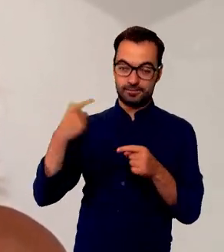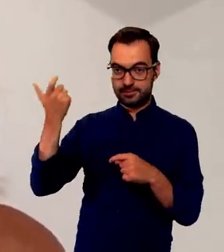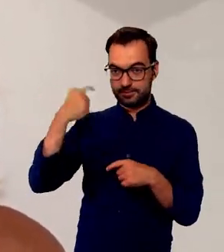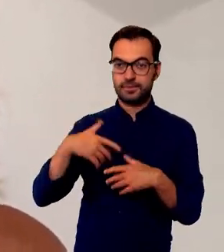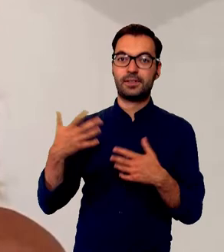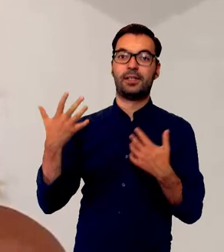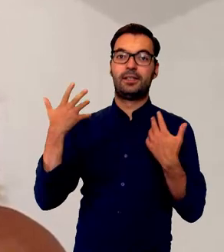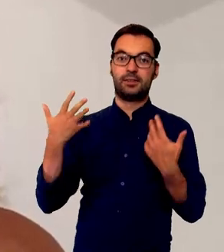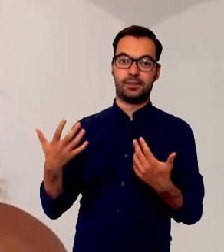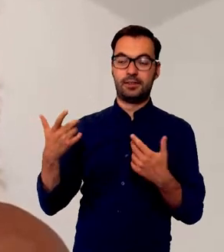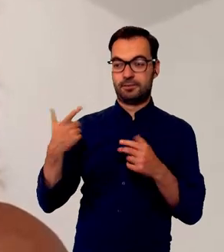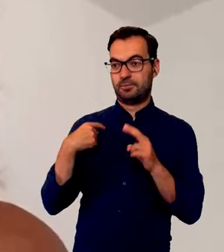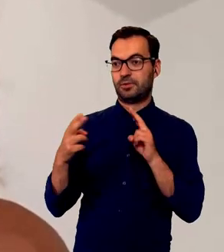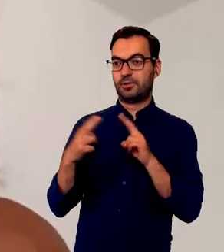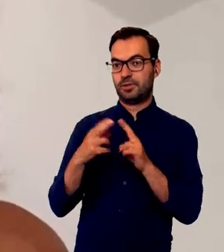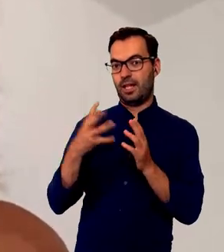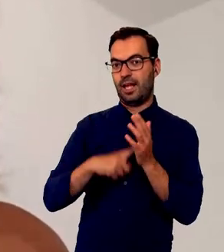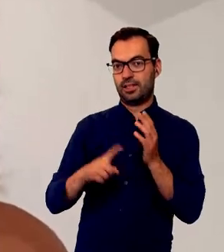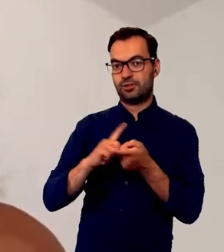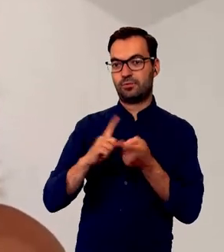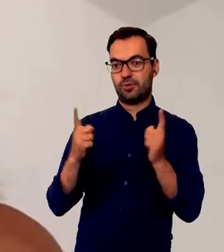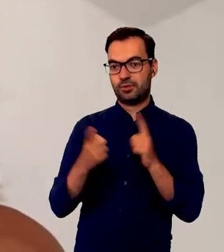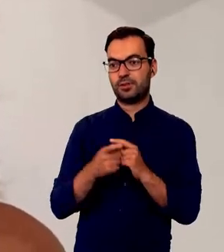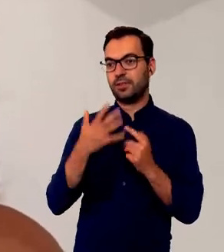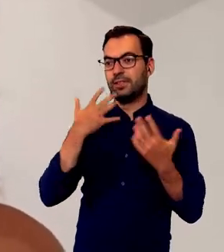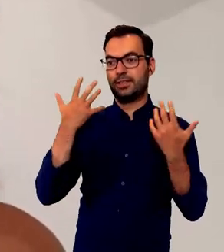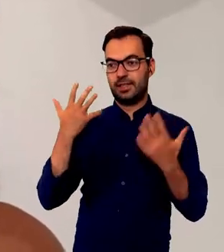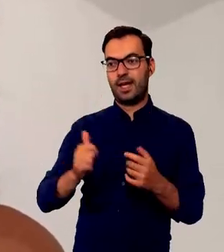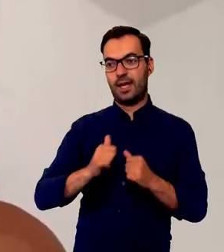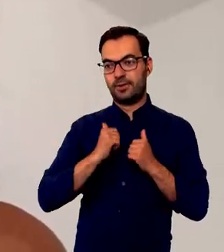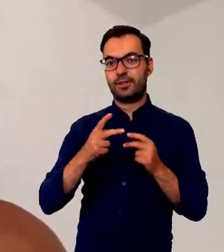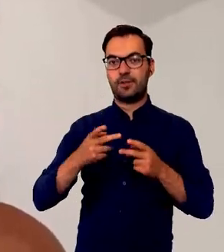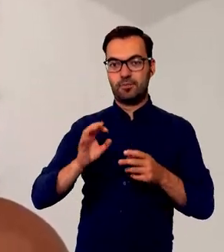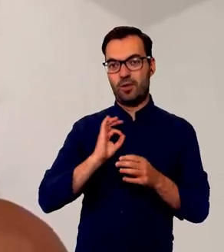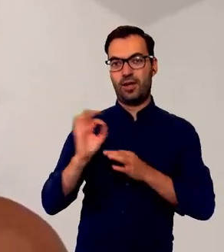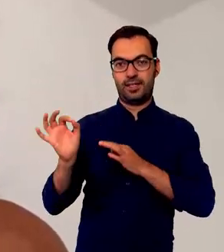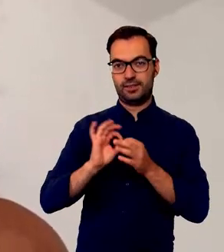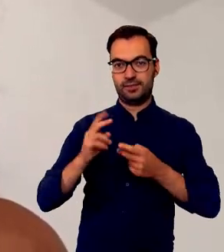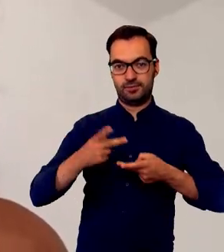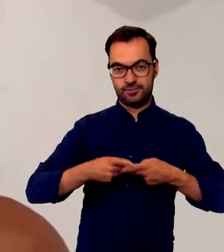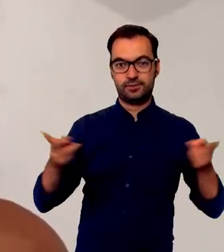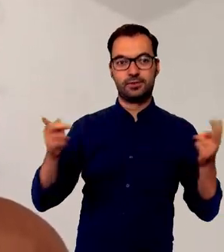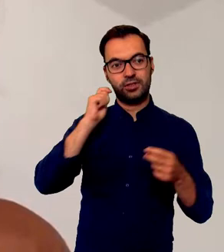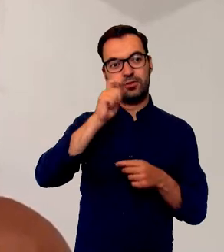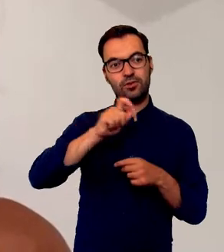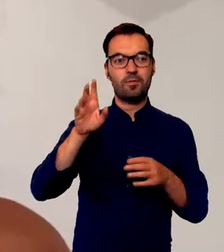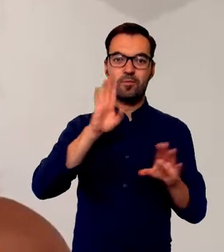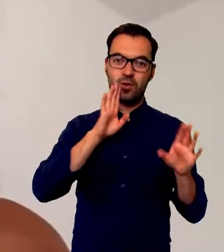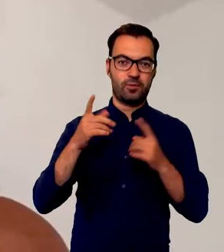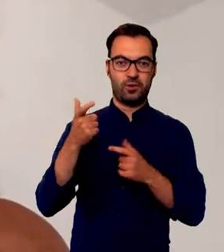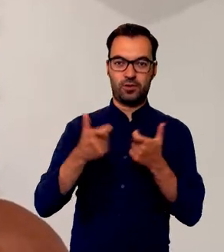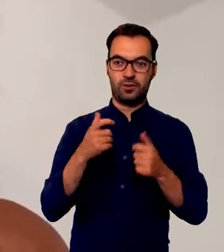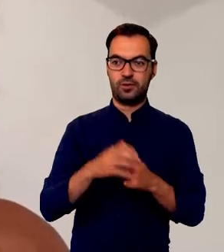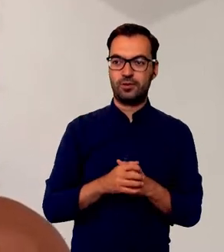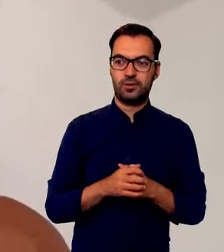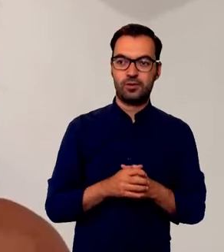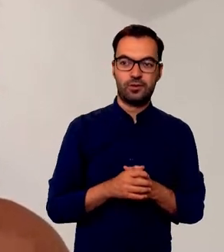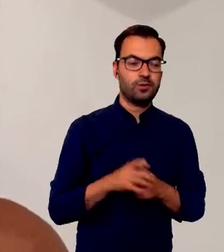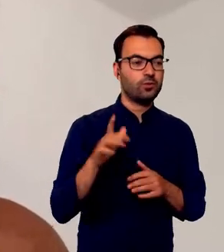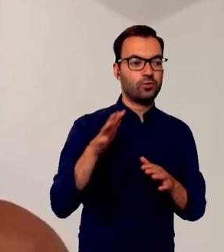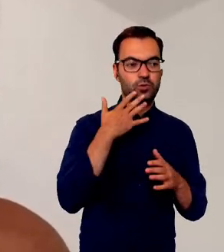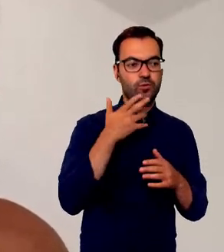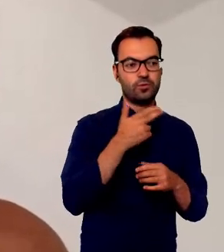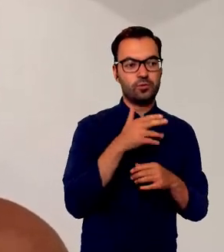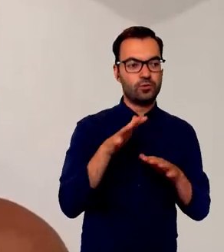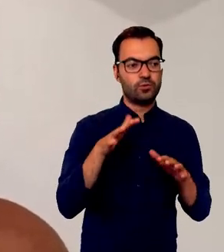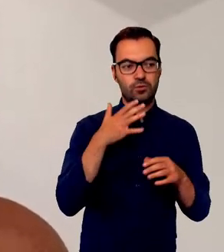jakiegoś powodu się ze mną kilka razy spotkała, bo mówi, chciałabym, żebyś przekazała to dziewczynom, które idą tą drogą. Że to droga Ewo, cała dużo nie jest mówisz, taka...